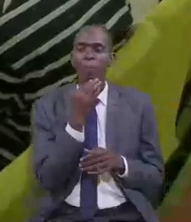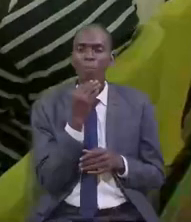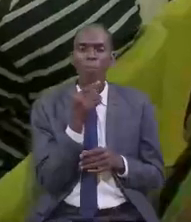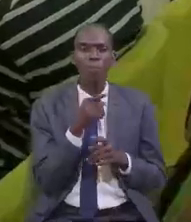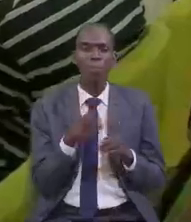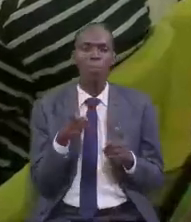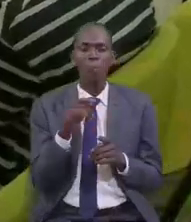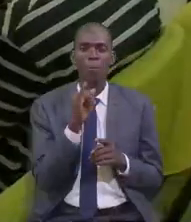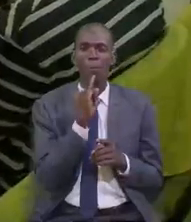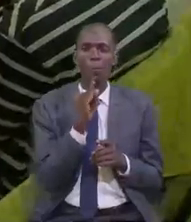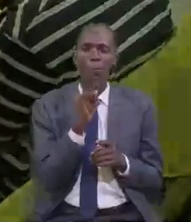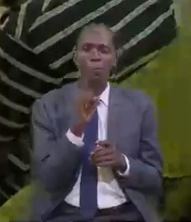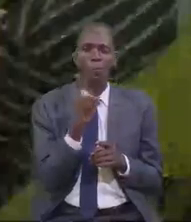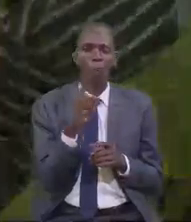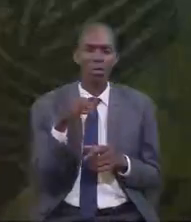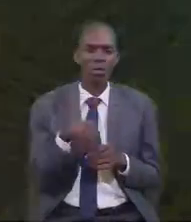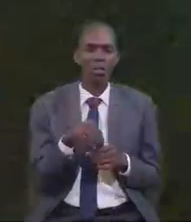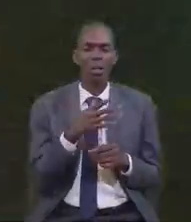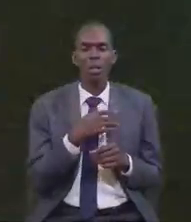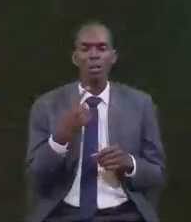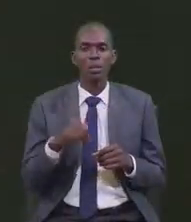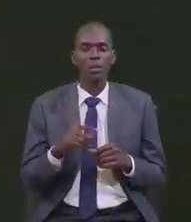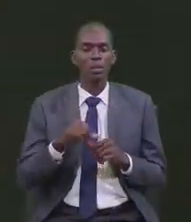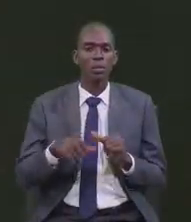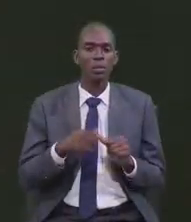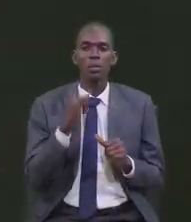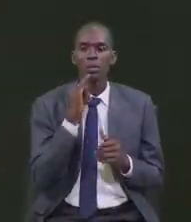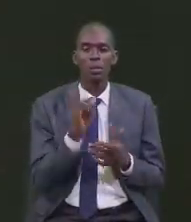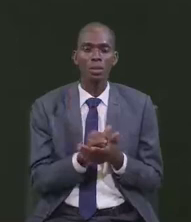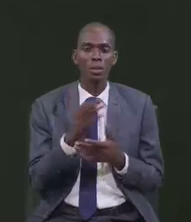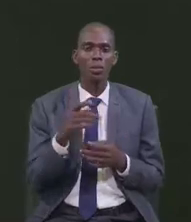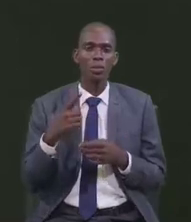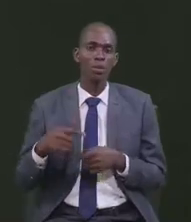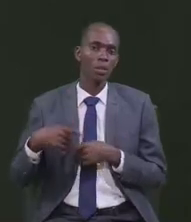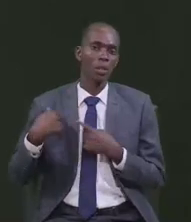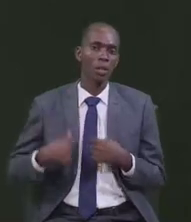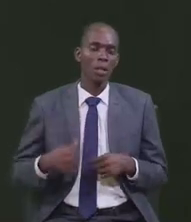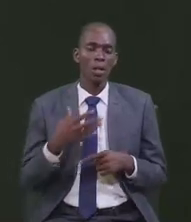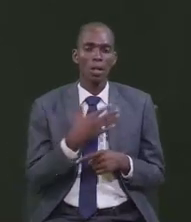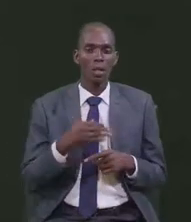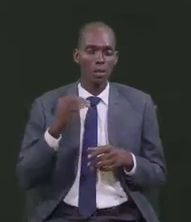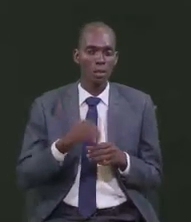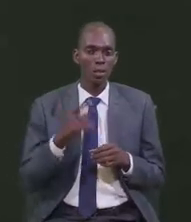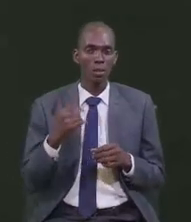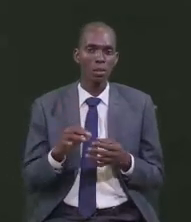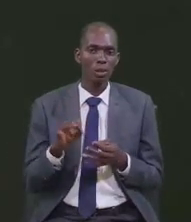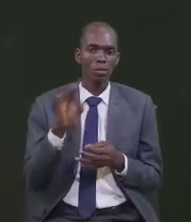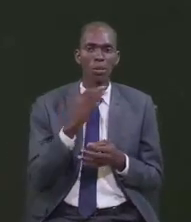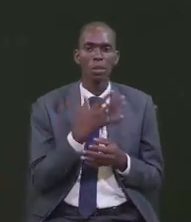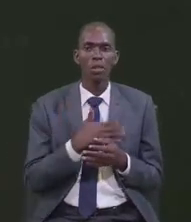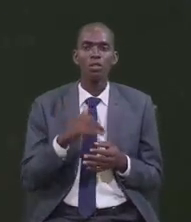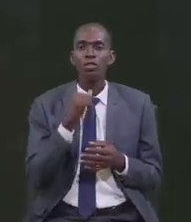intérieurement, et la circoncision, c'est celle du cœur, selon l'esprit et non selon